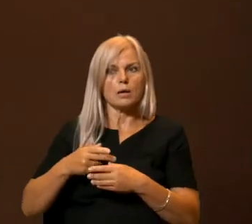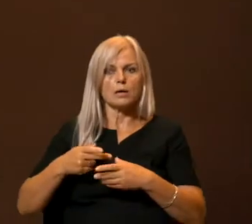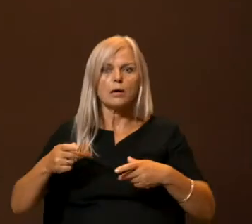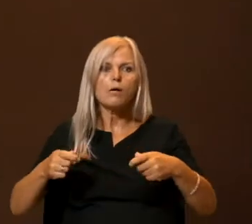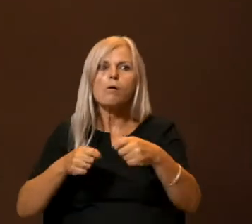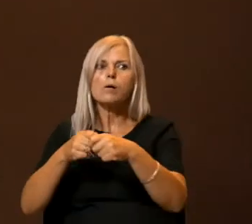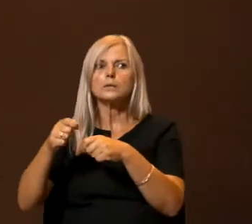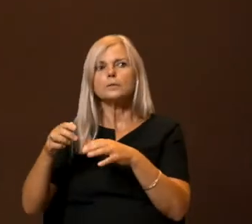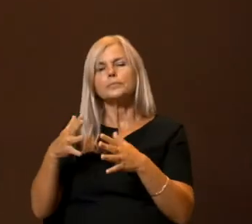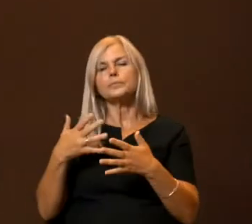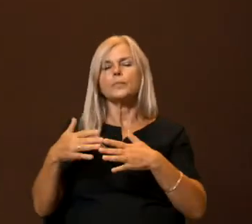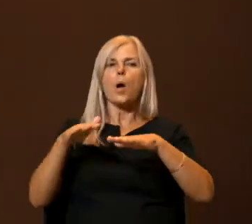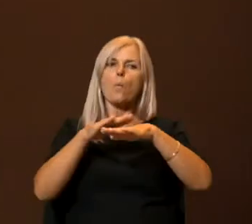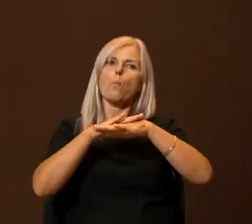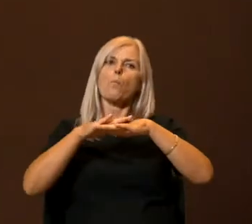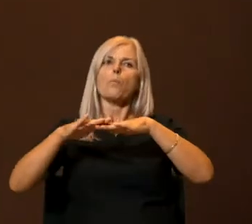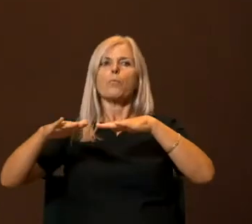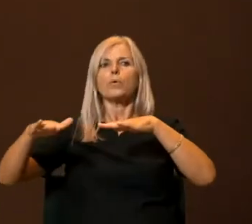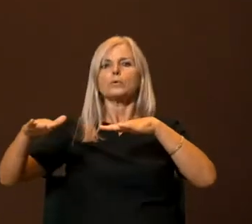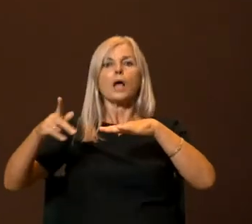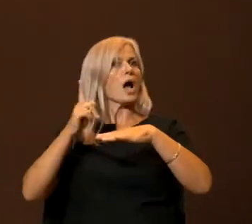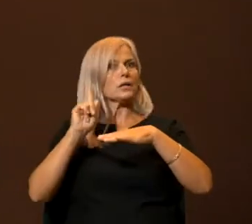konsensę i